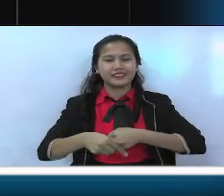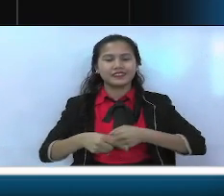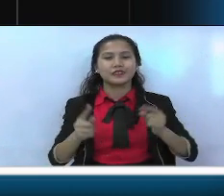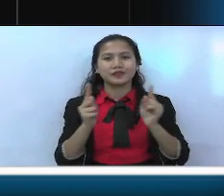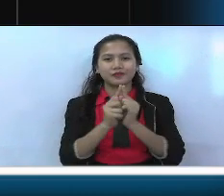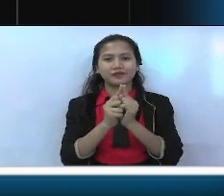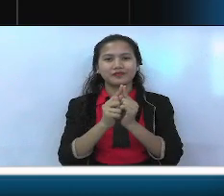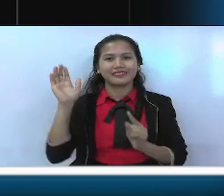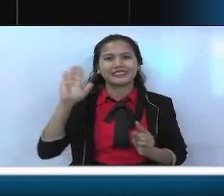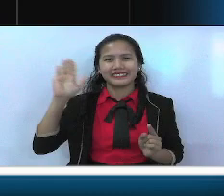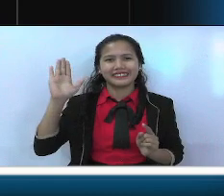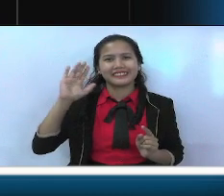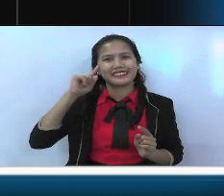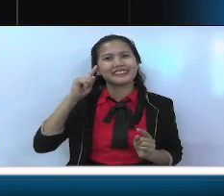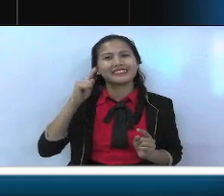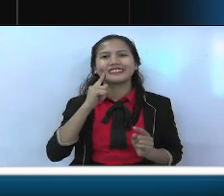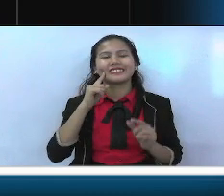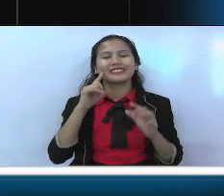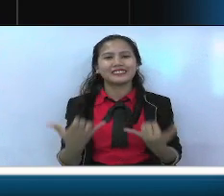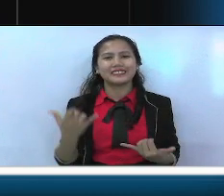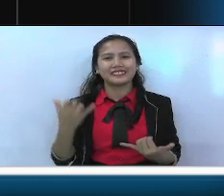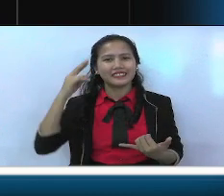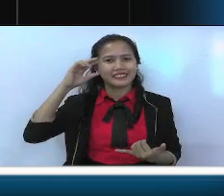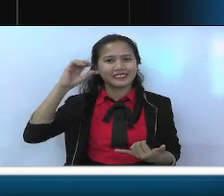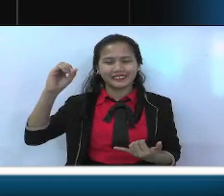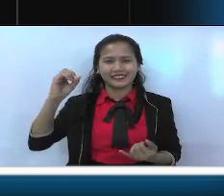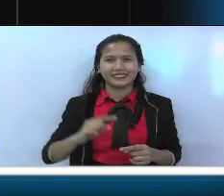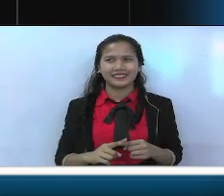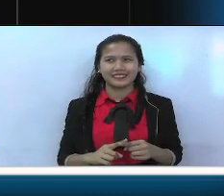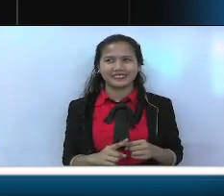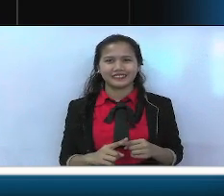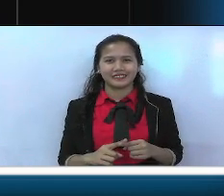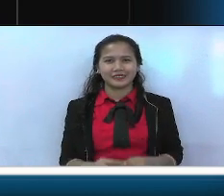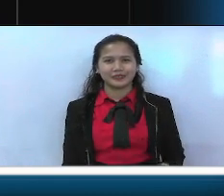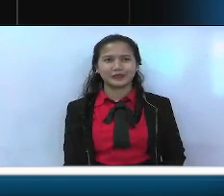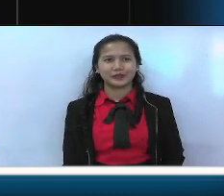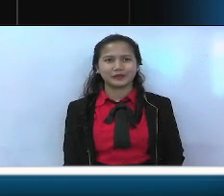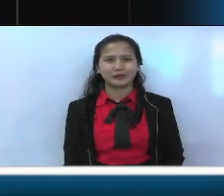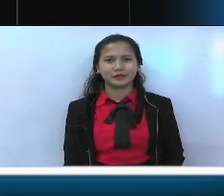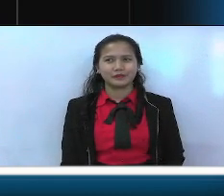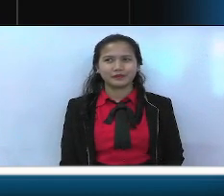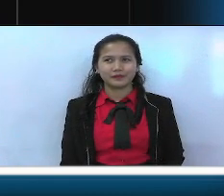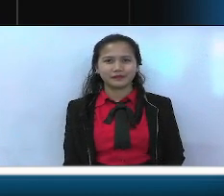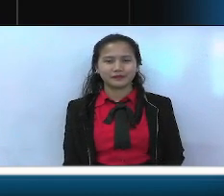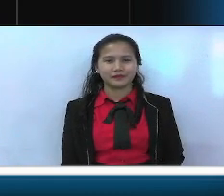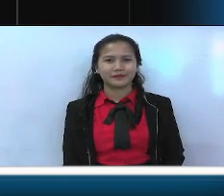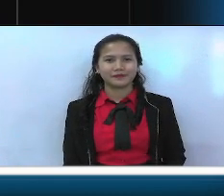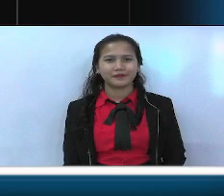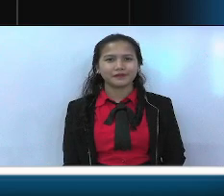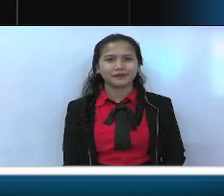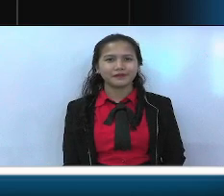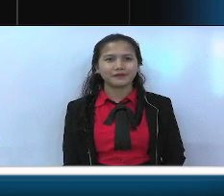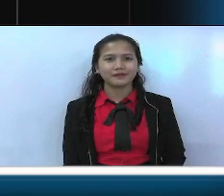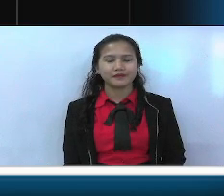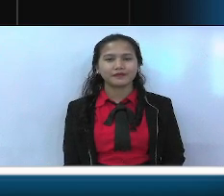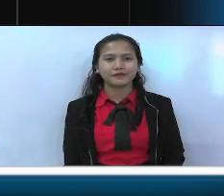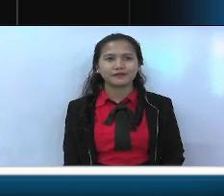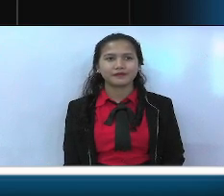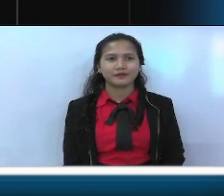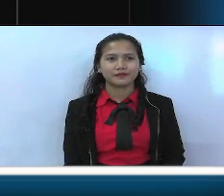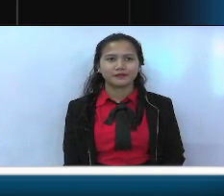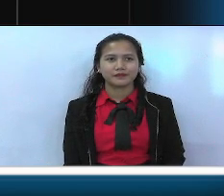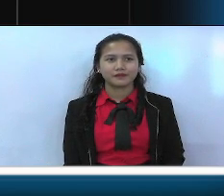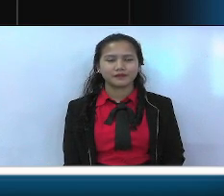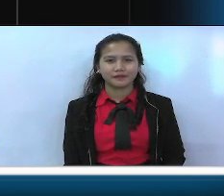ba? Yeah. Baka mabagalan talaga yung ano eh. Oo. Sa ako narinig man ako ni Sir Antonio. Sir Antonio,